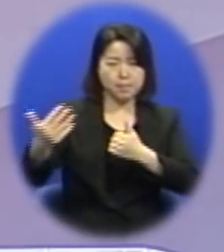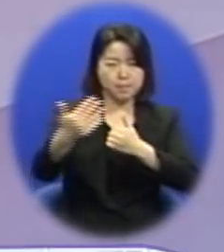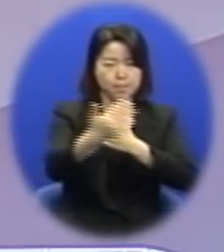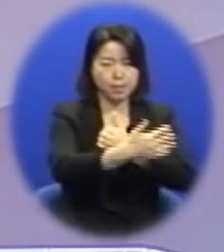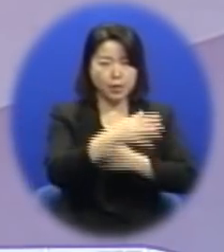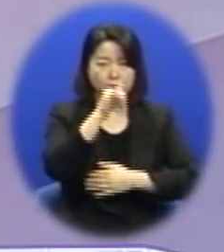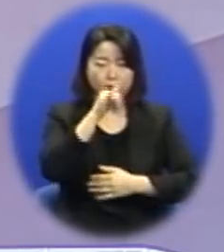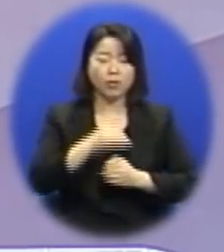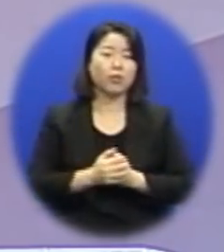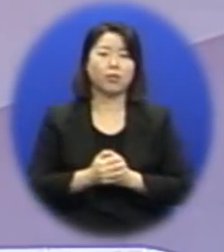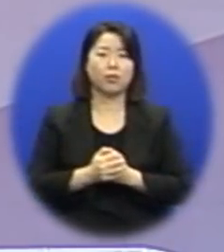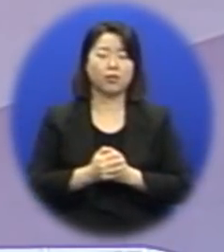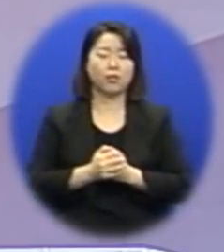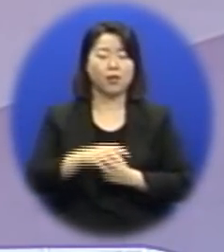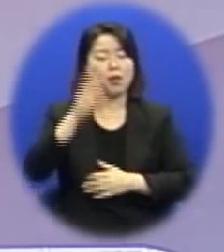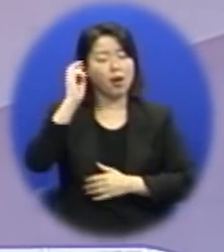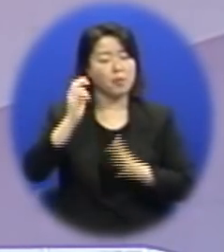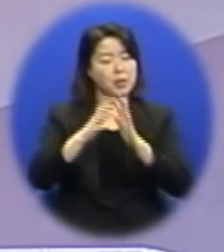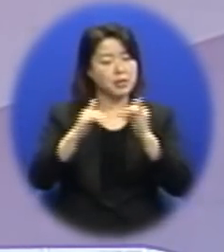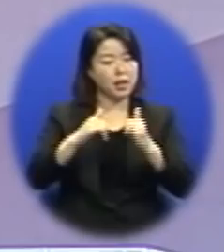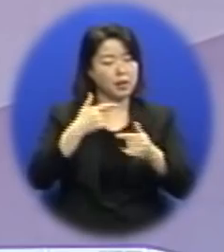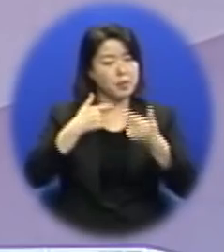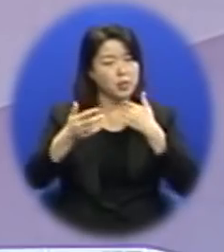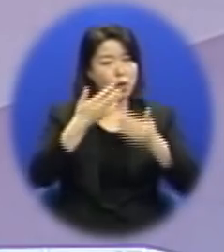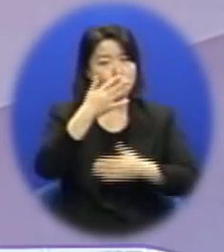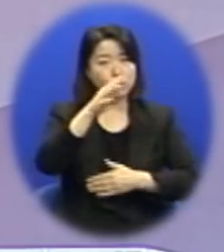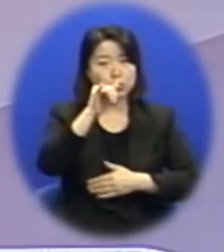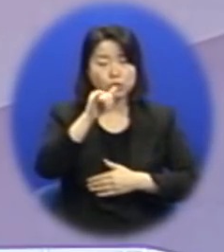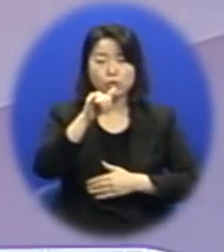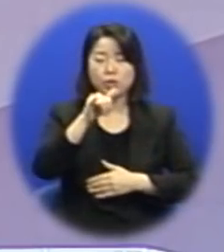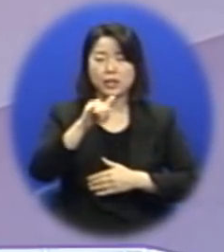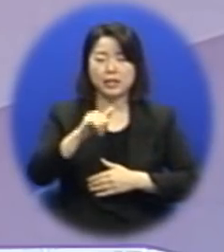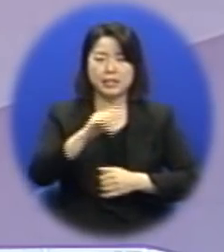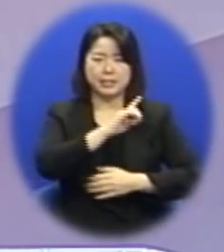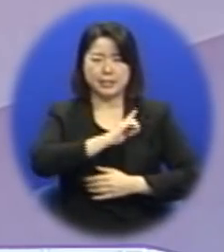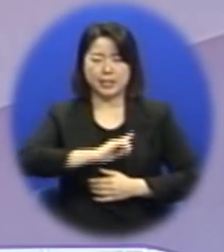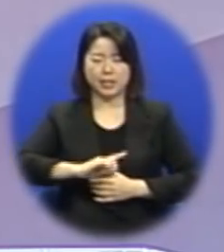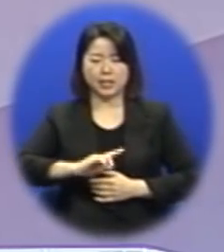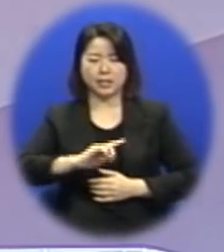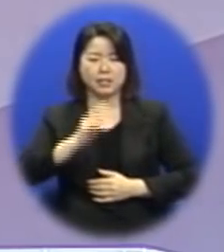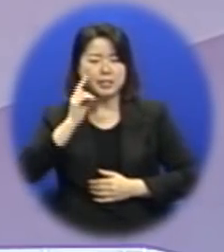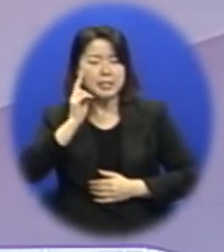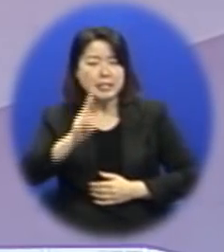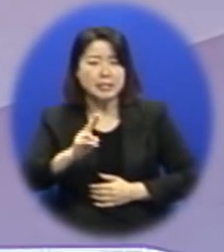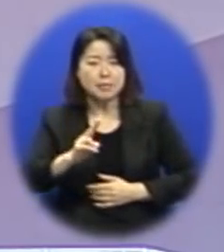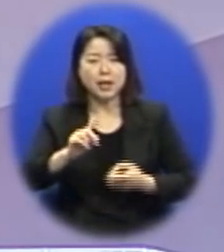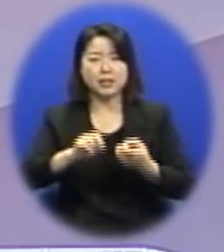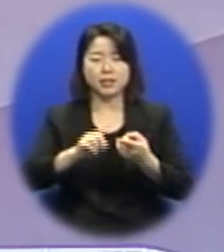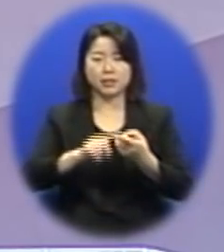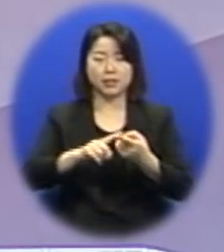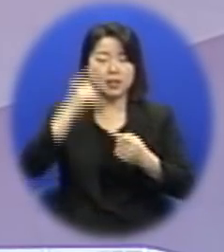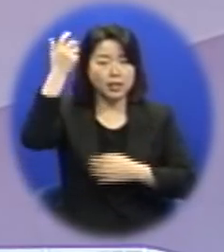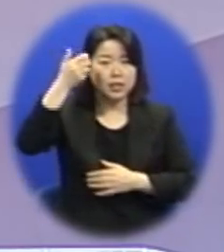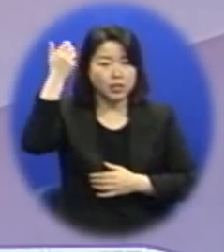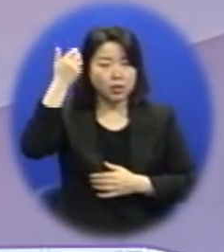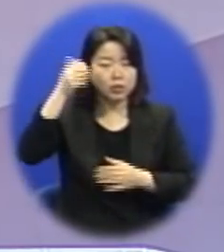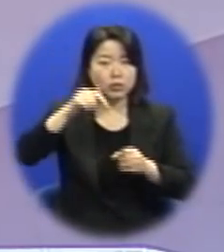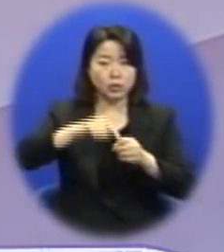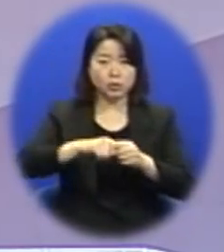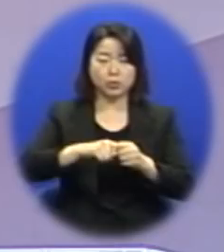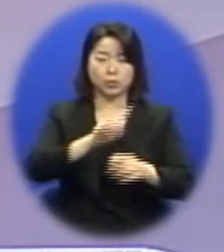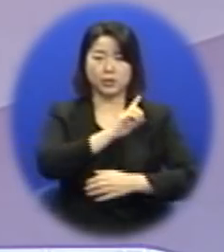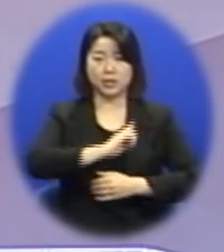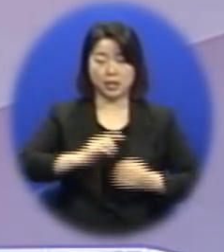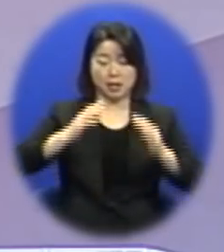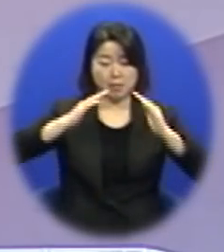쌓으며 아마 사람이 겪을 수 있는 가장 최악의 상태 영적으로 가장